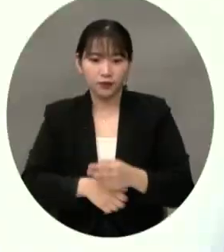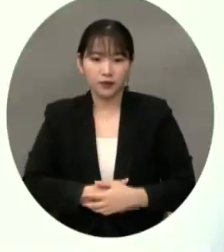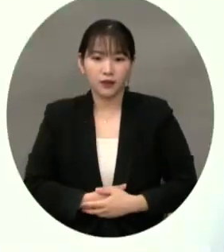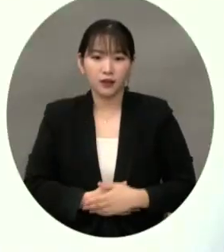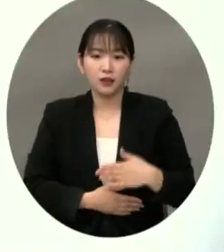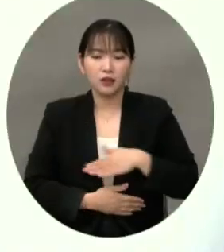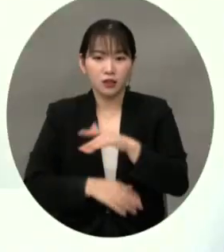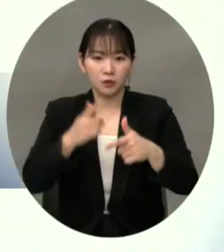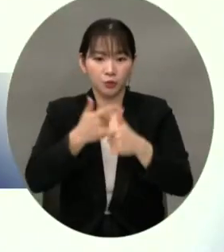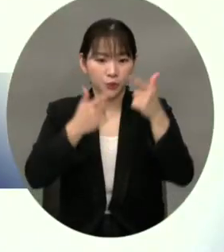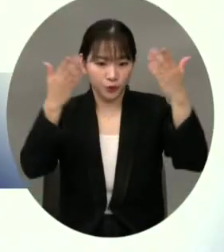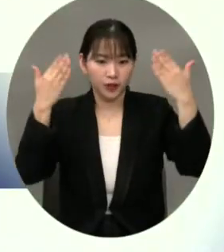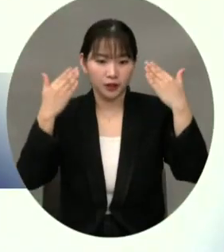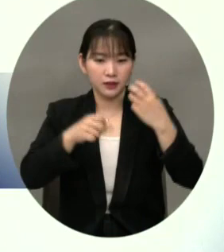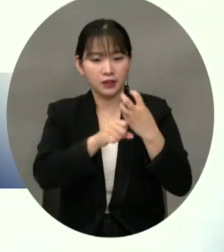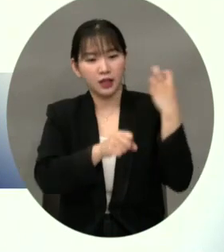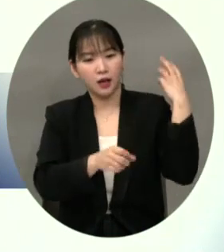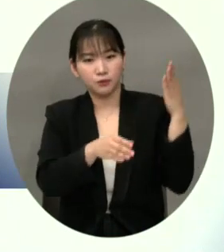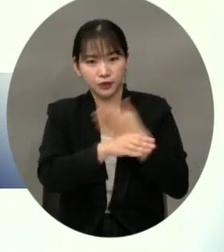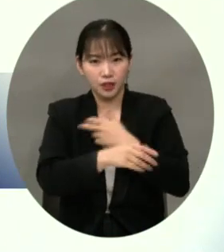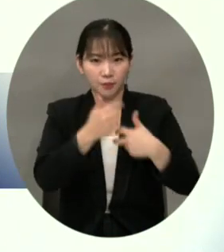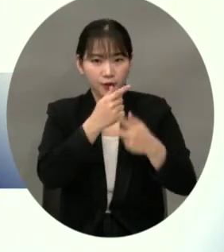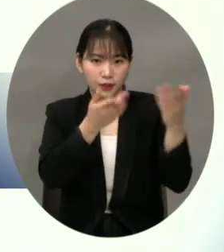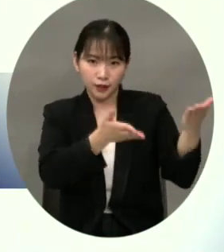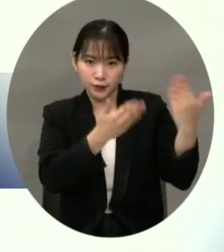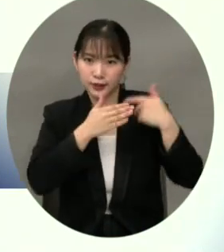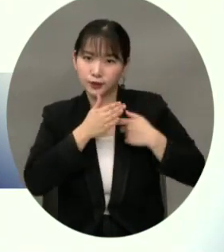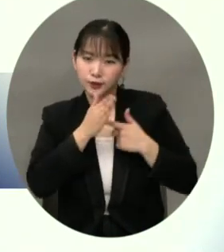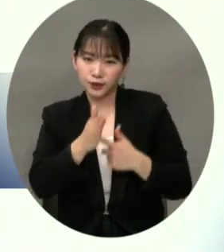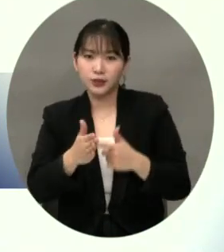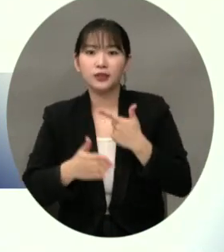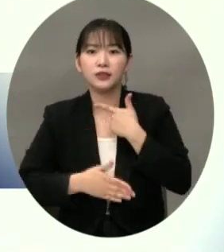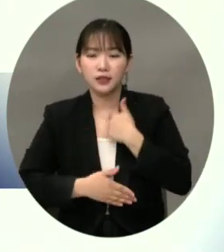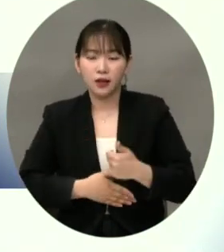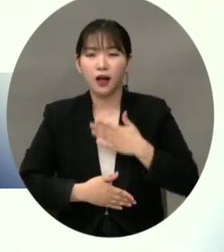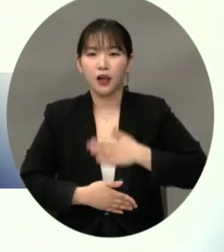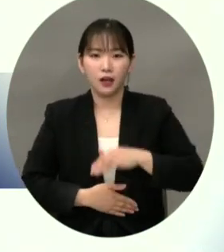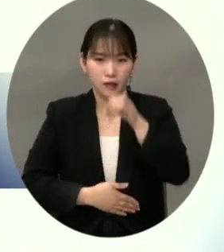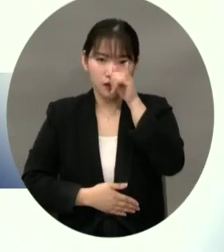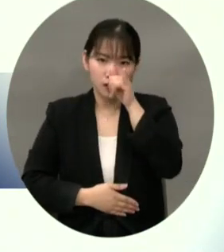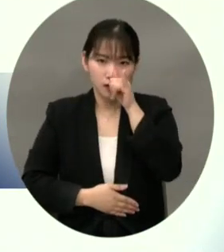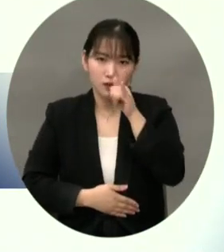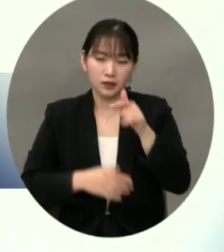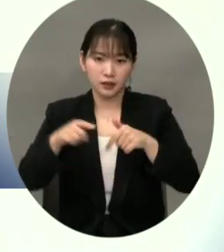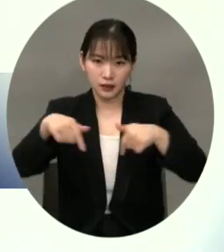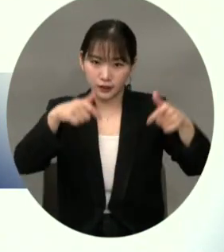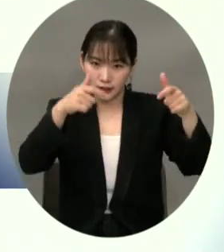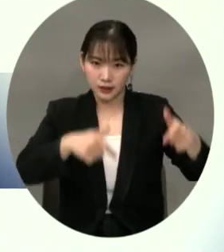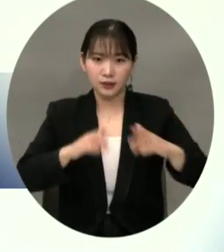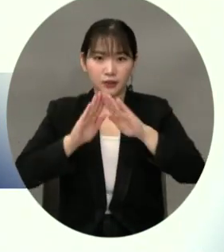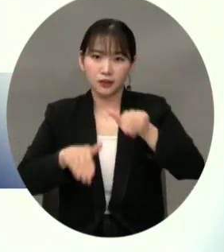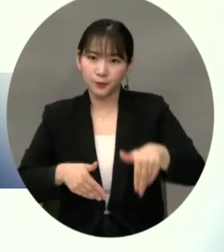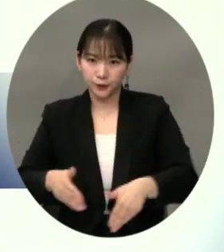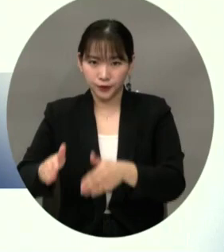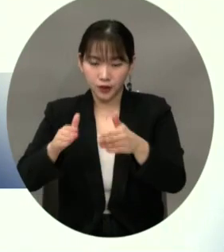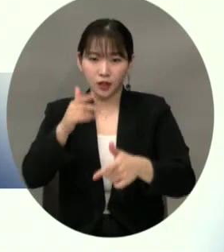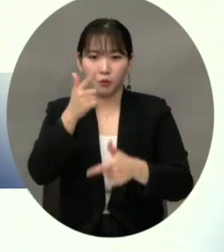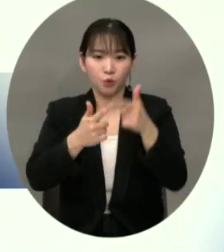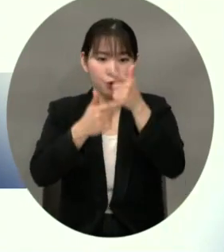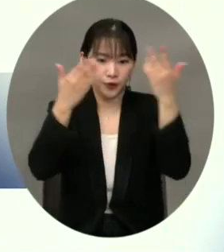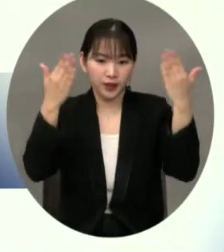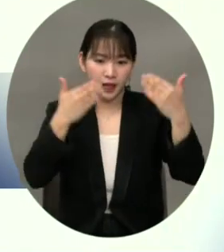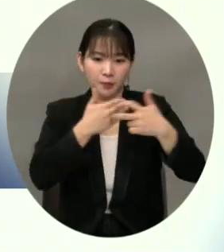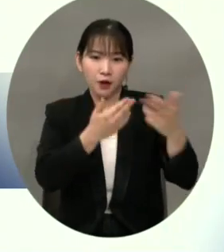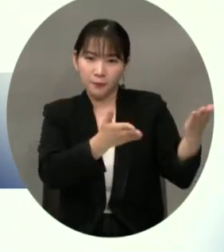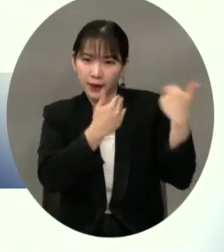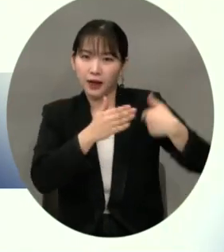저희 목포대학교는 30여 년 전부터 의대 유치를 추진해 왔던 걸로 알고 있습니다. 정치권과 전라남도에서는 목대에 의대